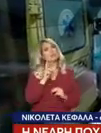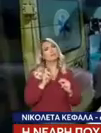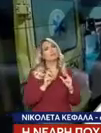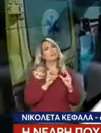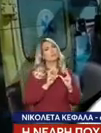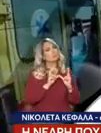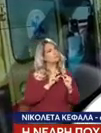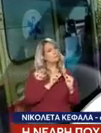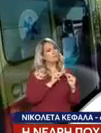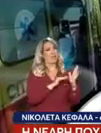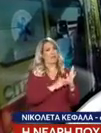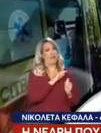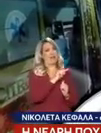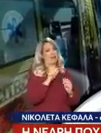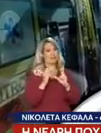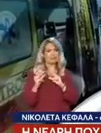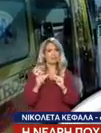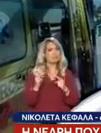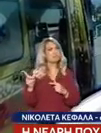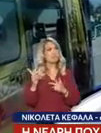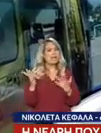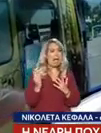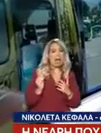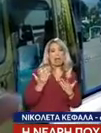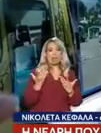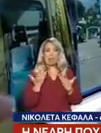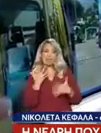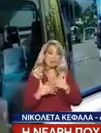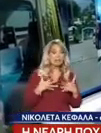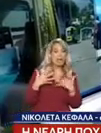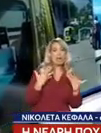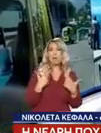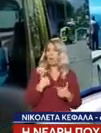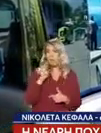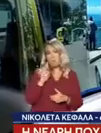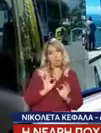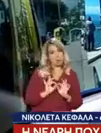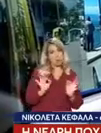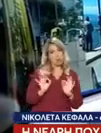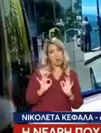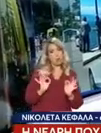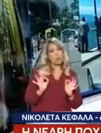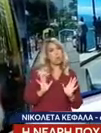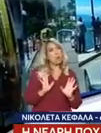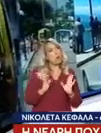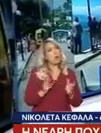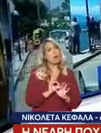με τους υπαλλήλους. Δεν είχε προκαλέσει κάποια φασαρία όσο βρισκόμουν εγώ εδώ. Μάλιστα. Ήταν